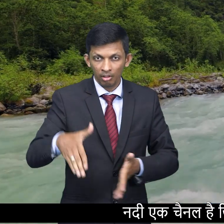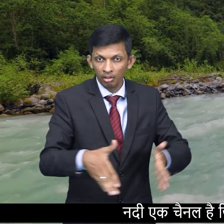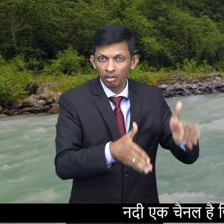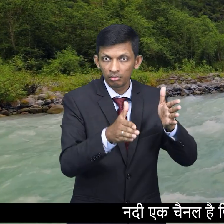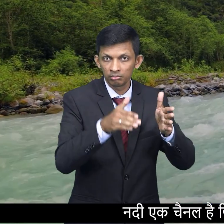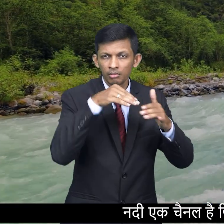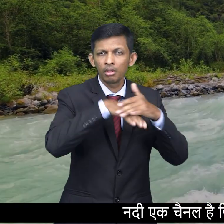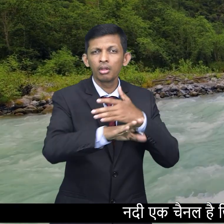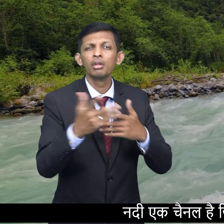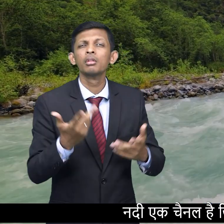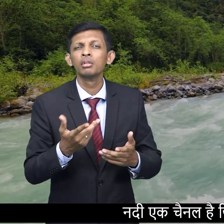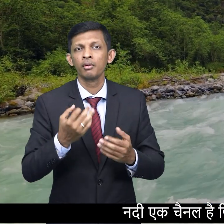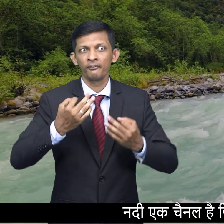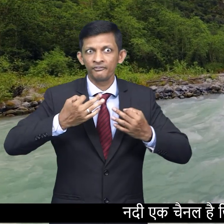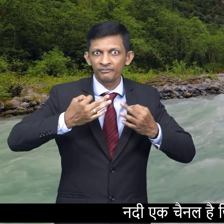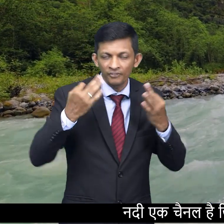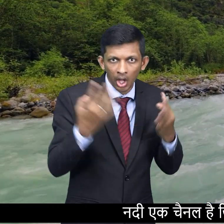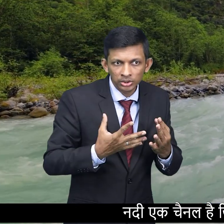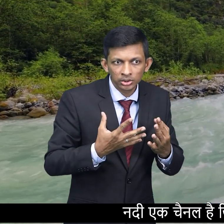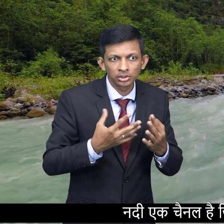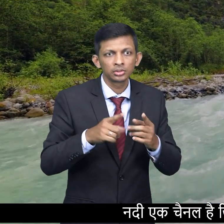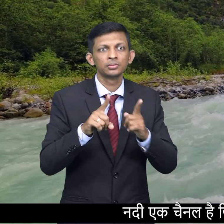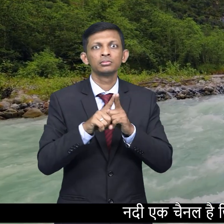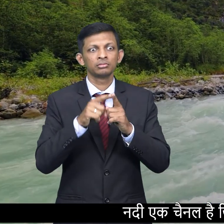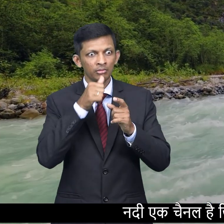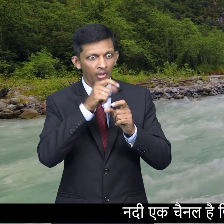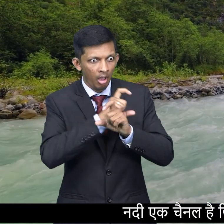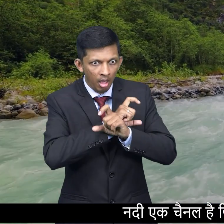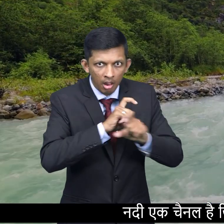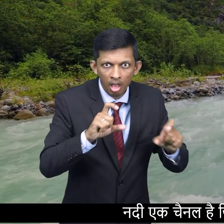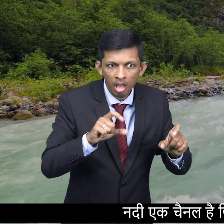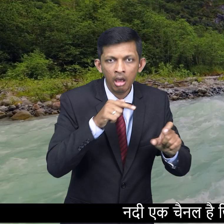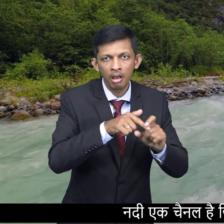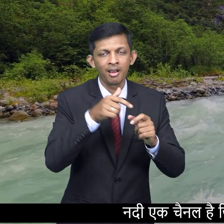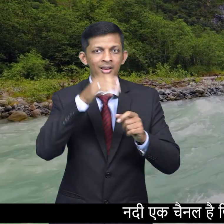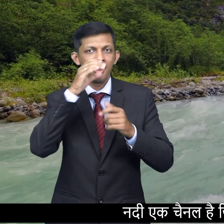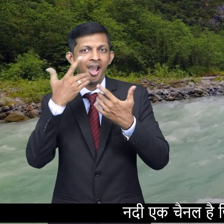नदी एक चैनल है जिसके माध्यम से ताजा पानी बहता है।